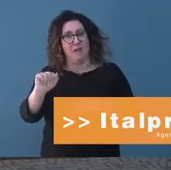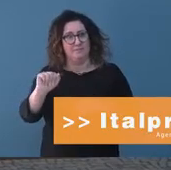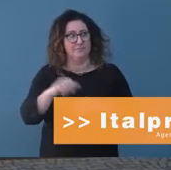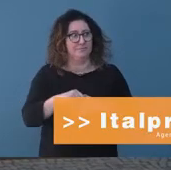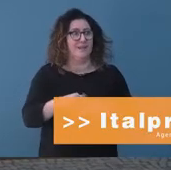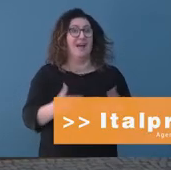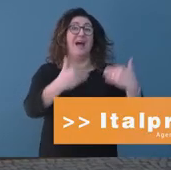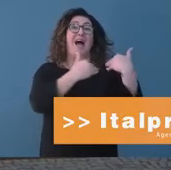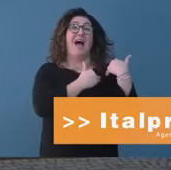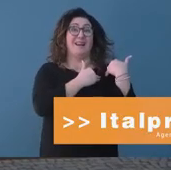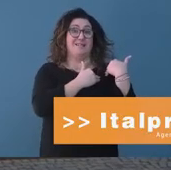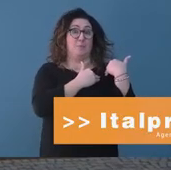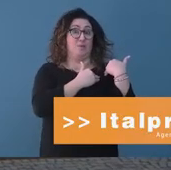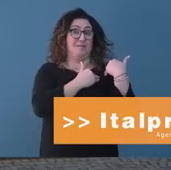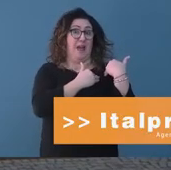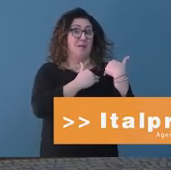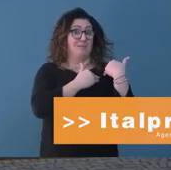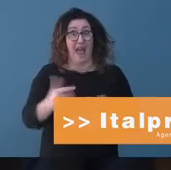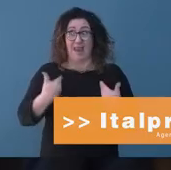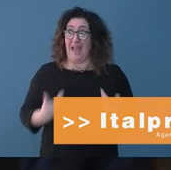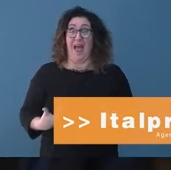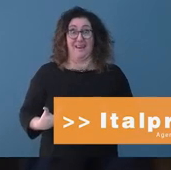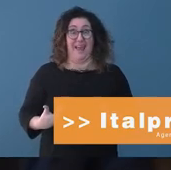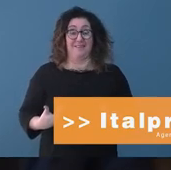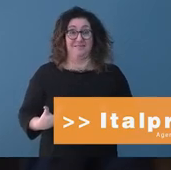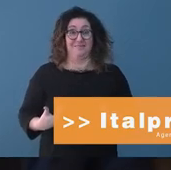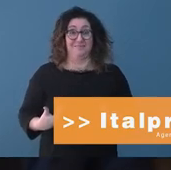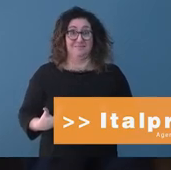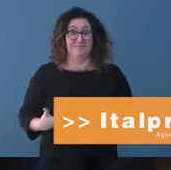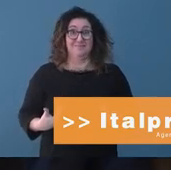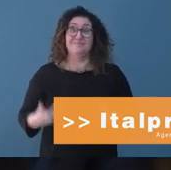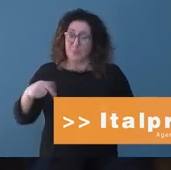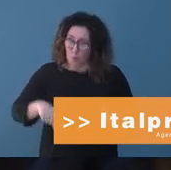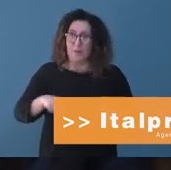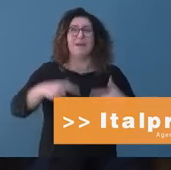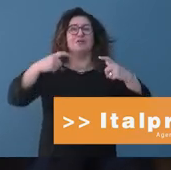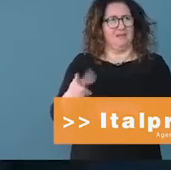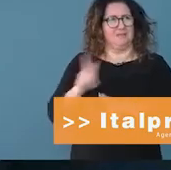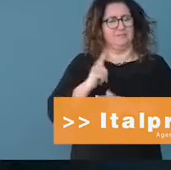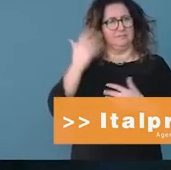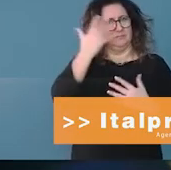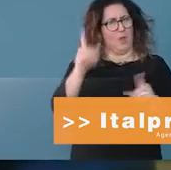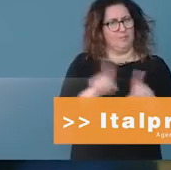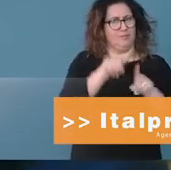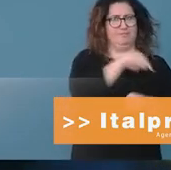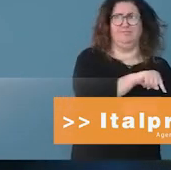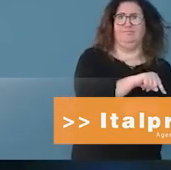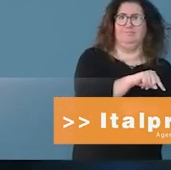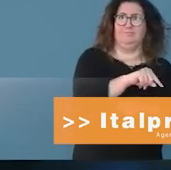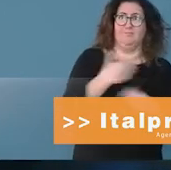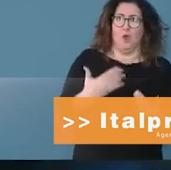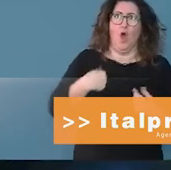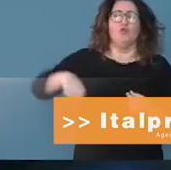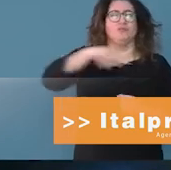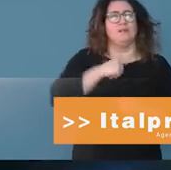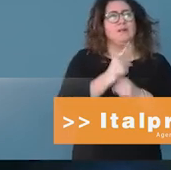deciso di spendere la propria vita per una giusta causa a sostegno del paese anche oggi abbiamo bisogno di speranze i progetti e di